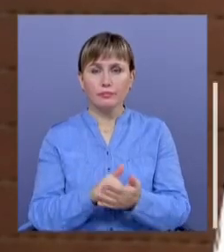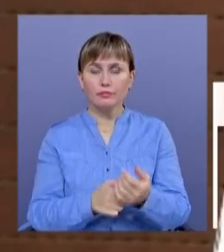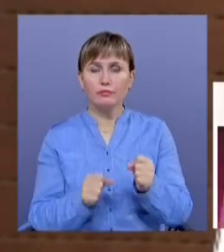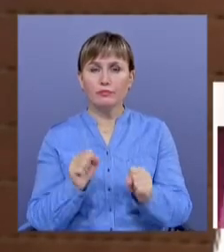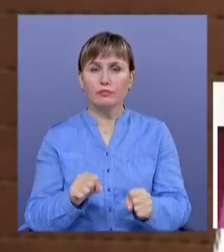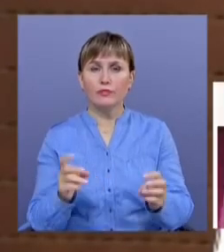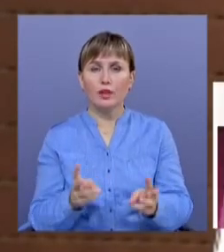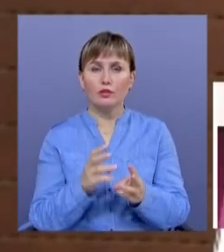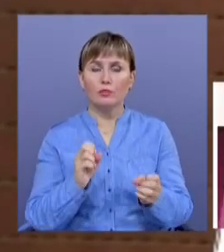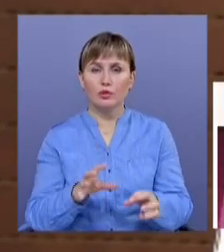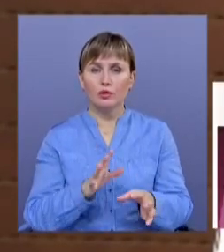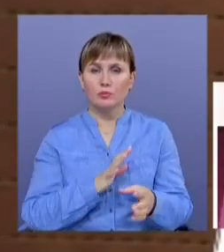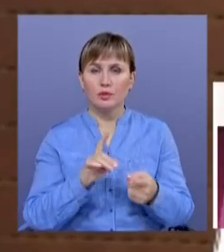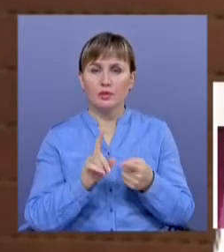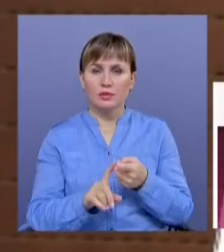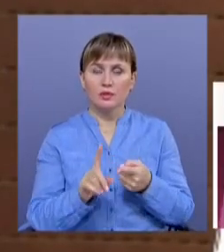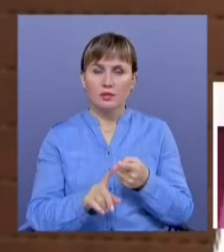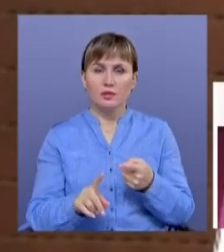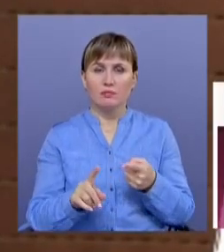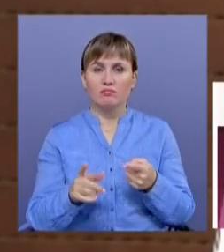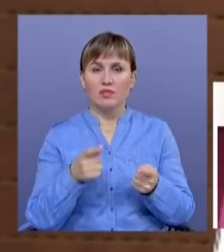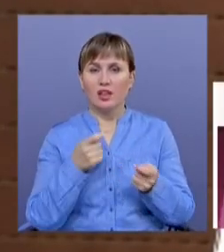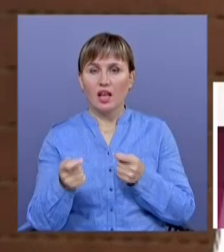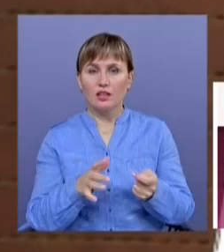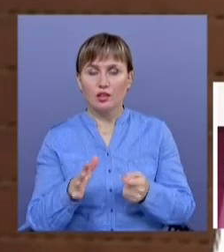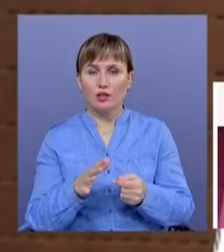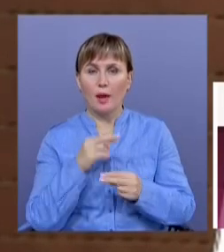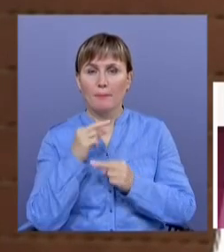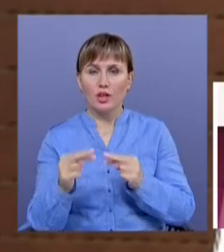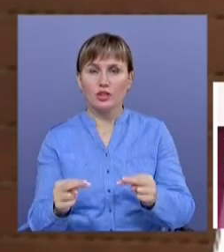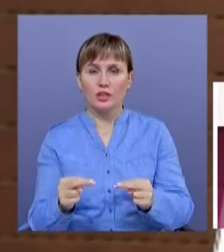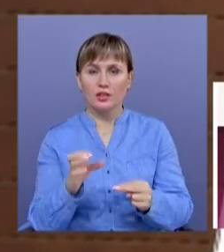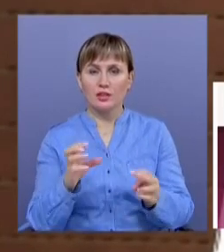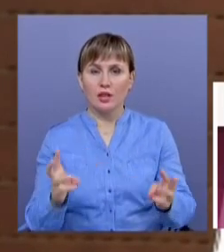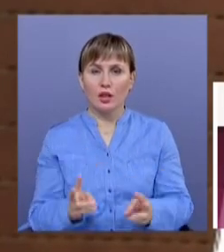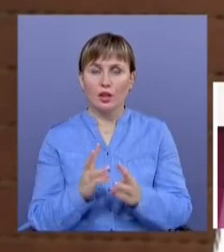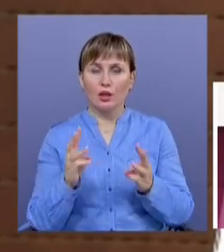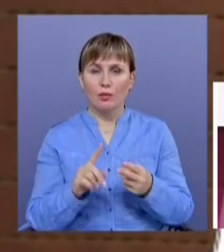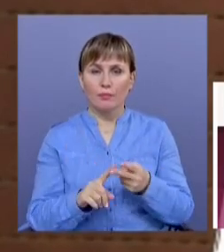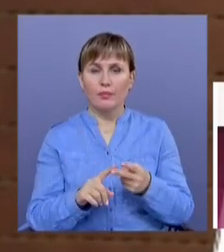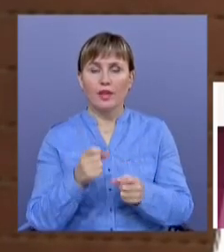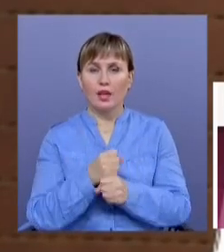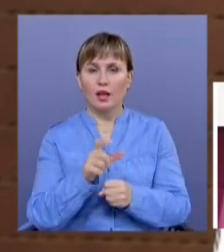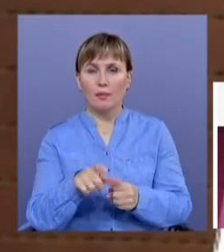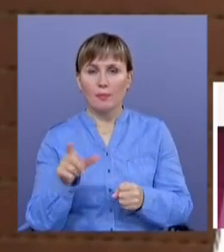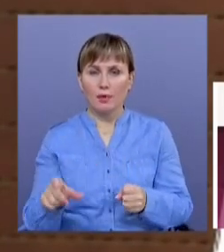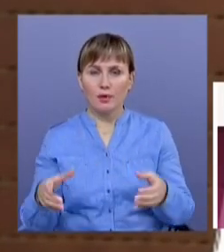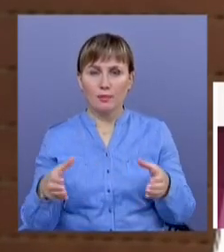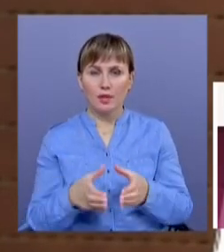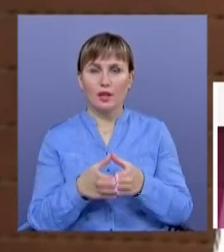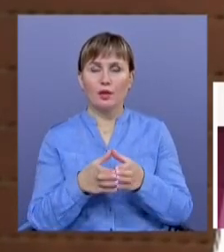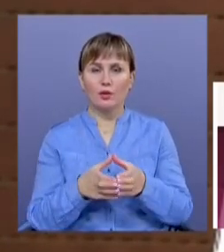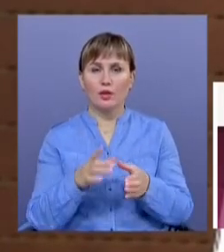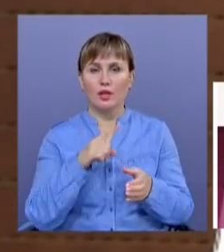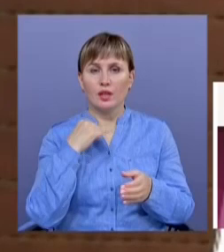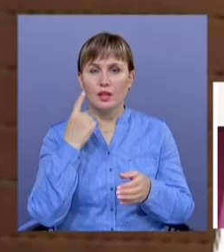этих пожаров быть и как неосторожное обращение с огнем работников на полигоне,